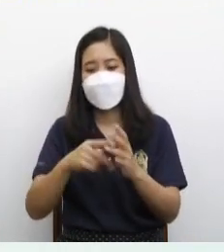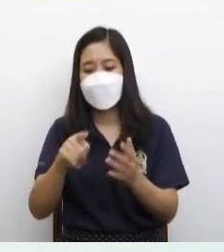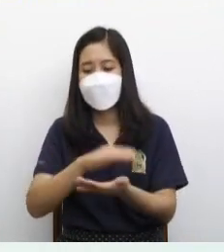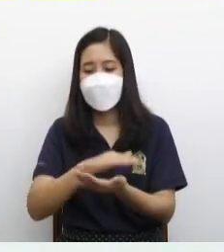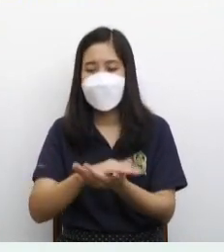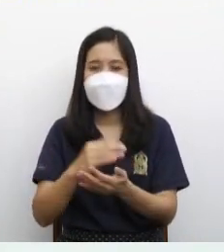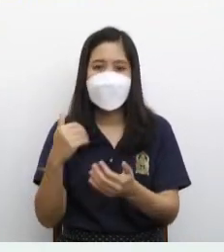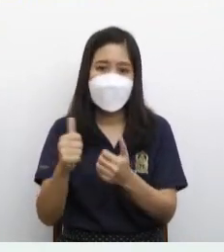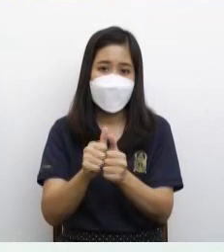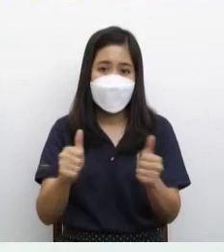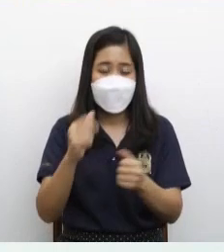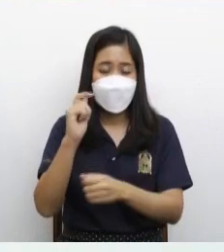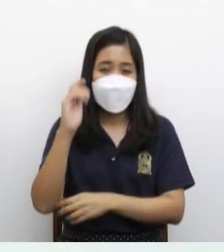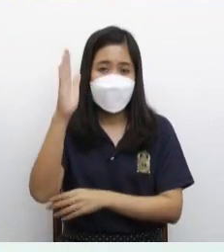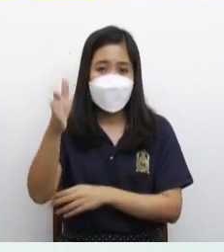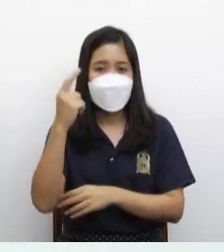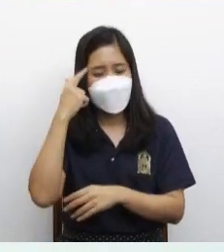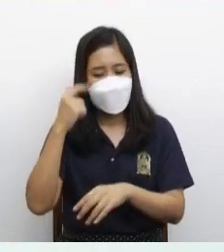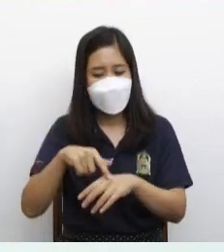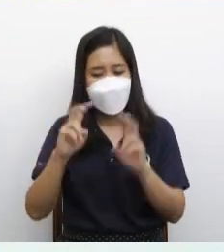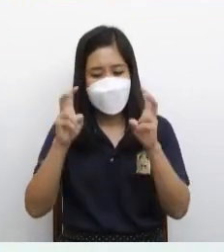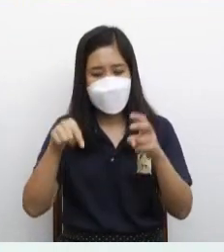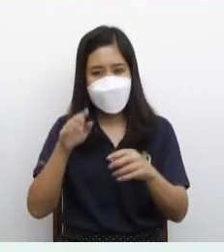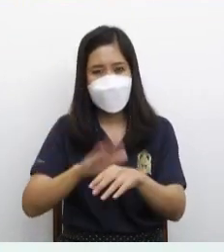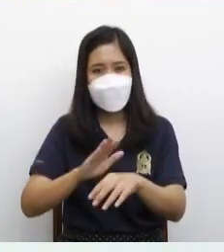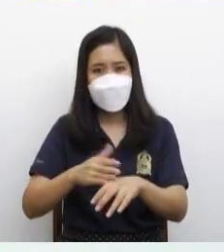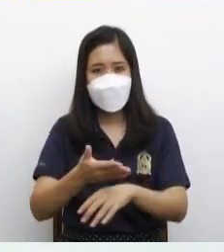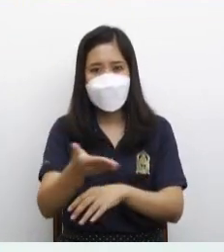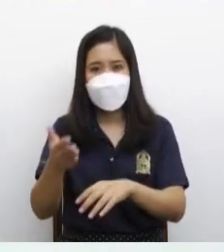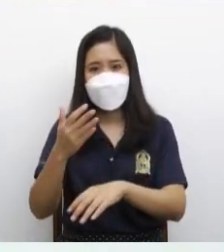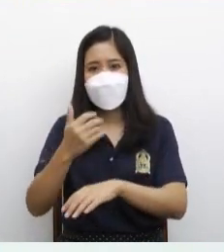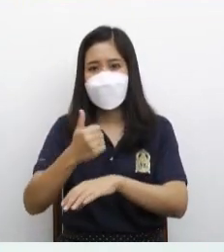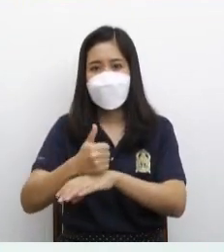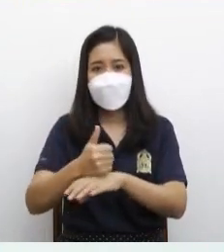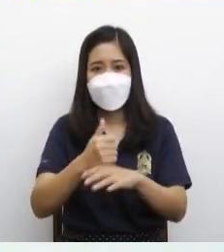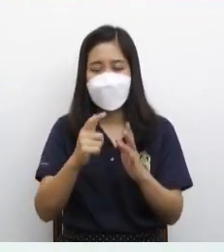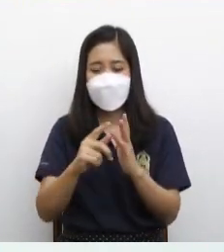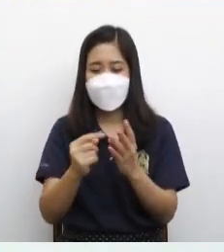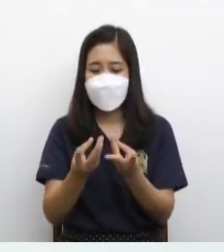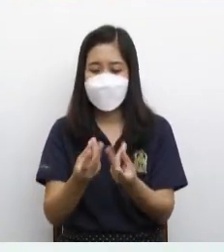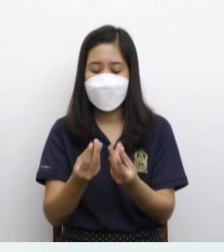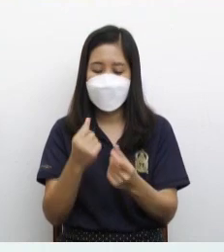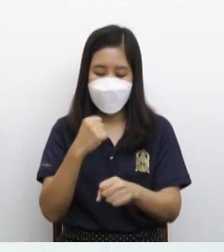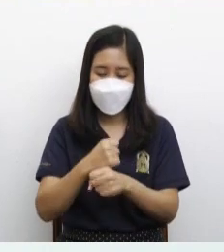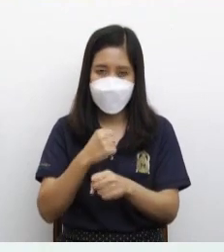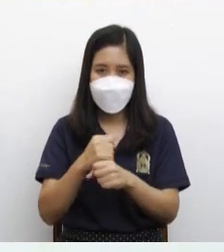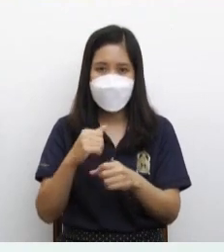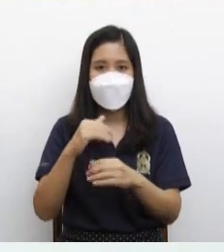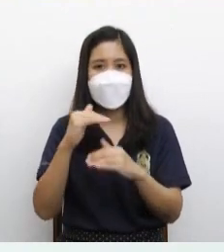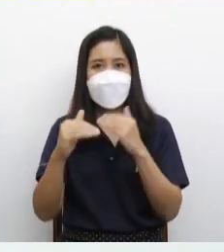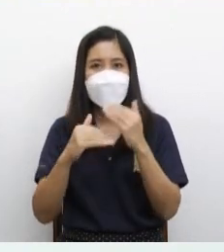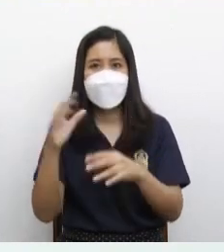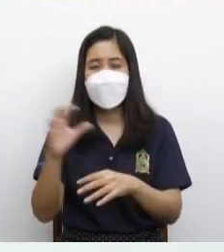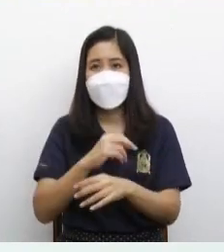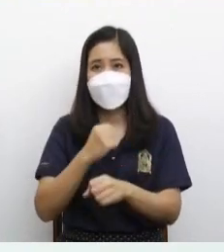อันนี้ก็เป็นประเด็นที่เน้นย้ำให้ทุกเขตพื้นที่ได้นำแนวทางและแผนนี้ลงสู่การปฏิบัติ